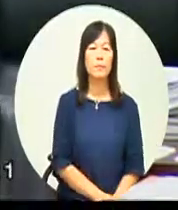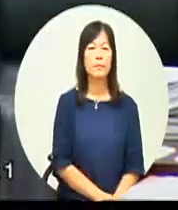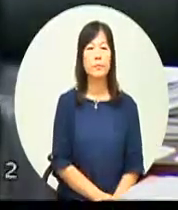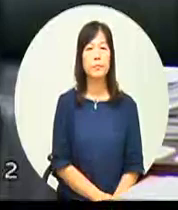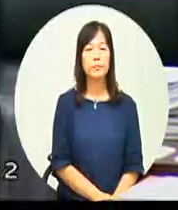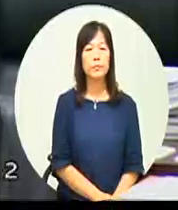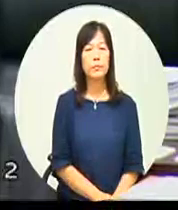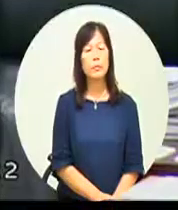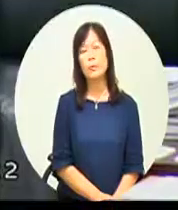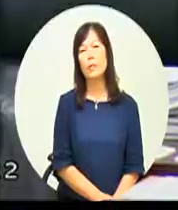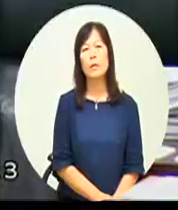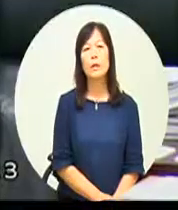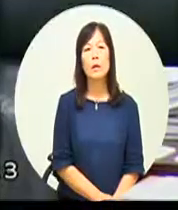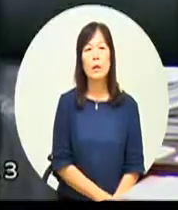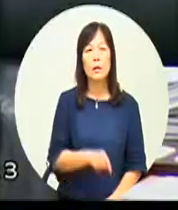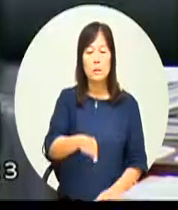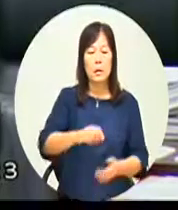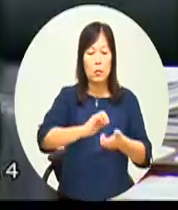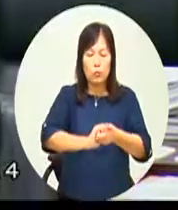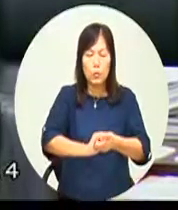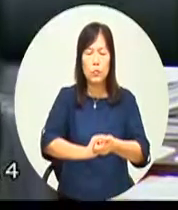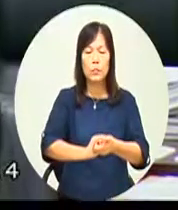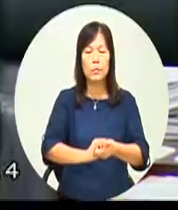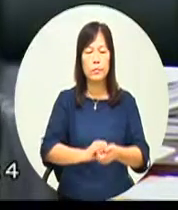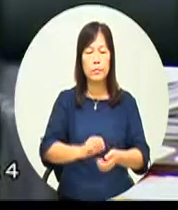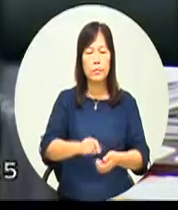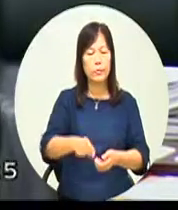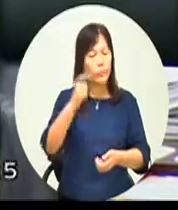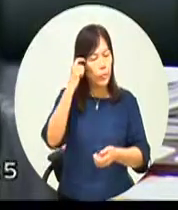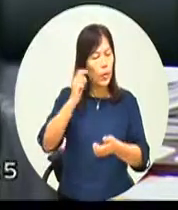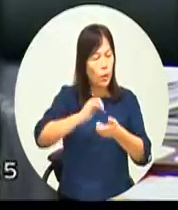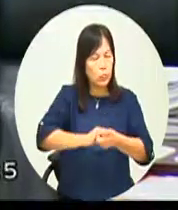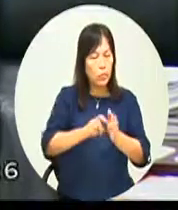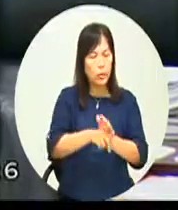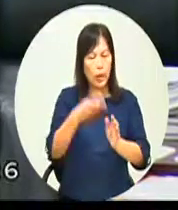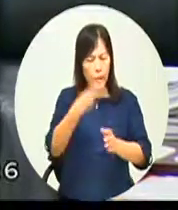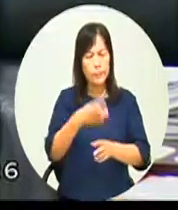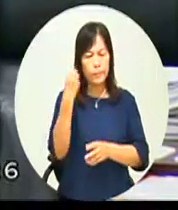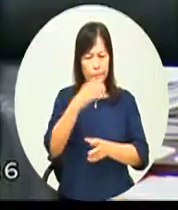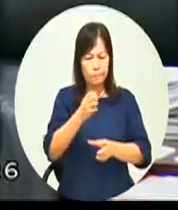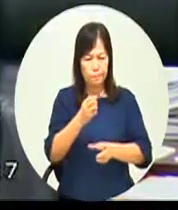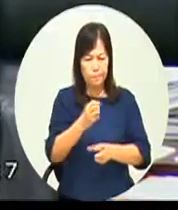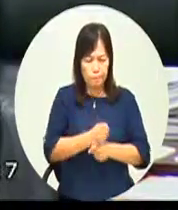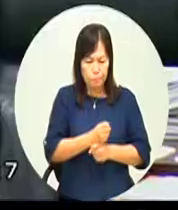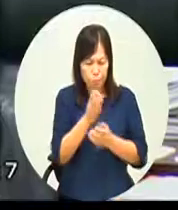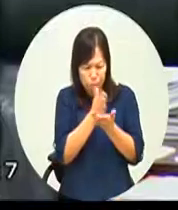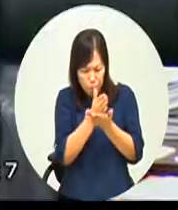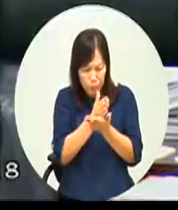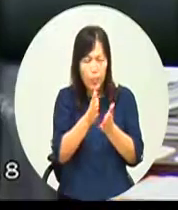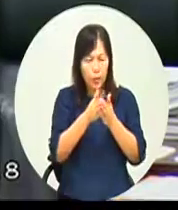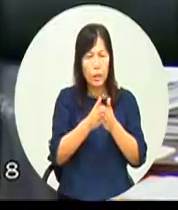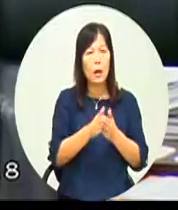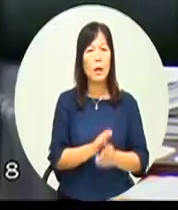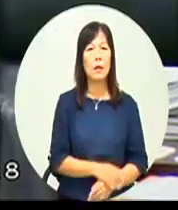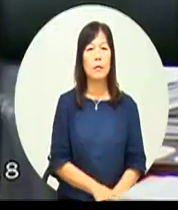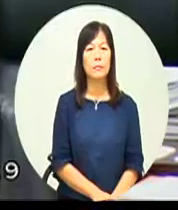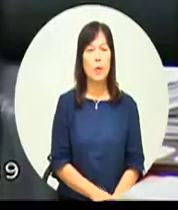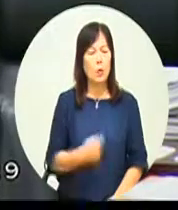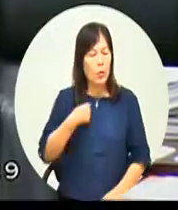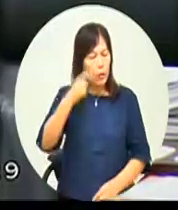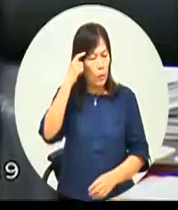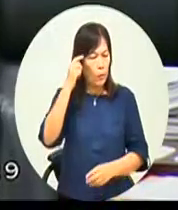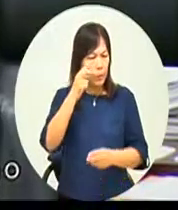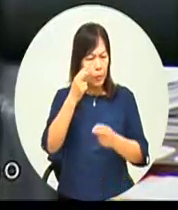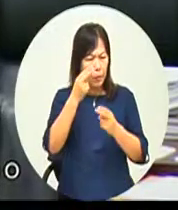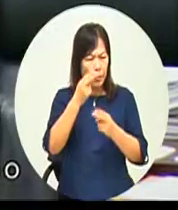所以这个决策啊，我觉得还是需要重新审慎的评估啦。好，我觉得不要贸然去